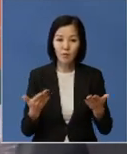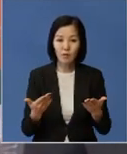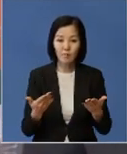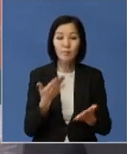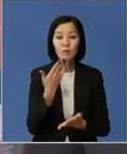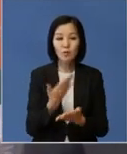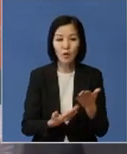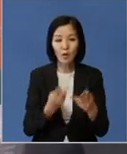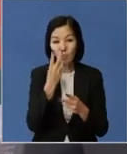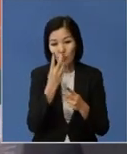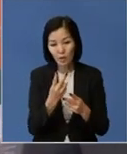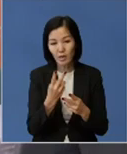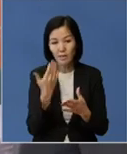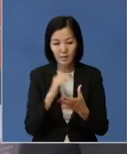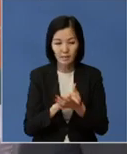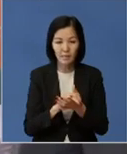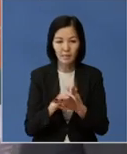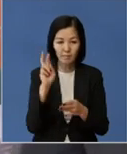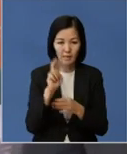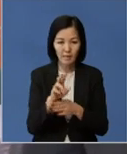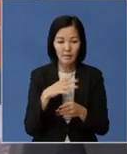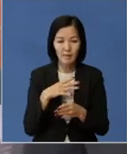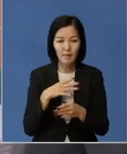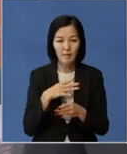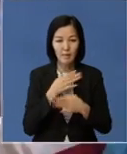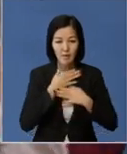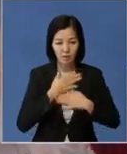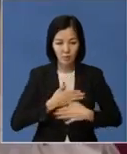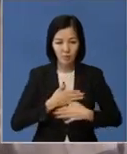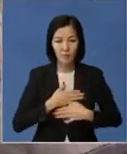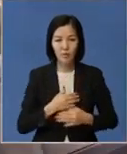жағдайын көрейік, білейік деп келдік. Көңіліміз толып отыр.